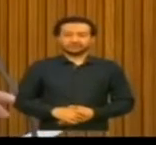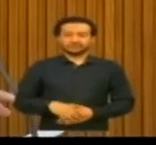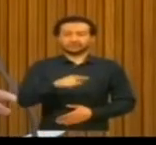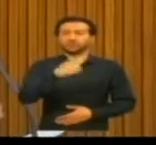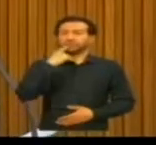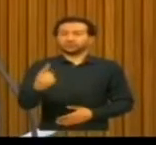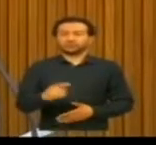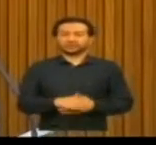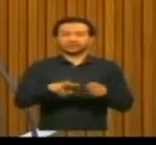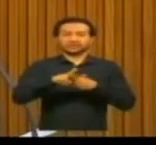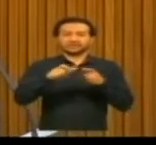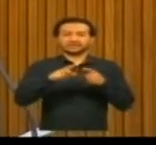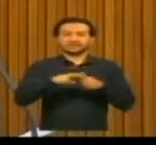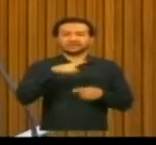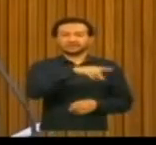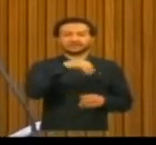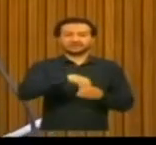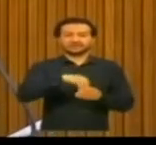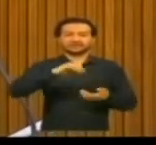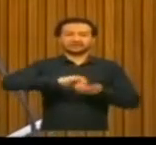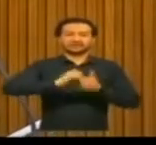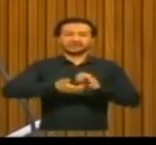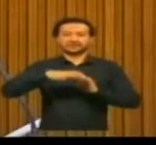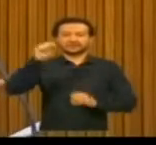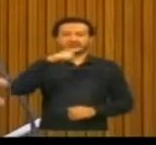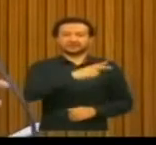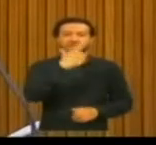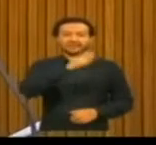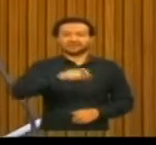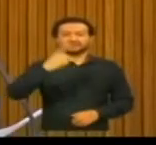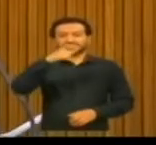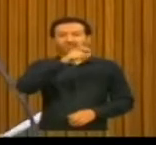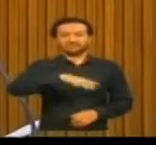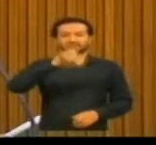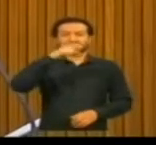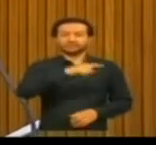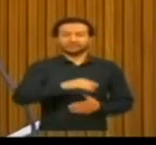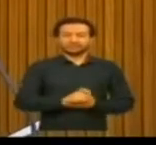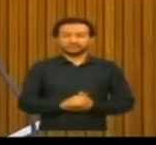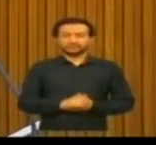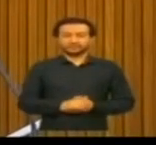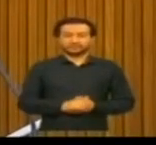söyleyen Yüksek Seçim Kurulu'ndaki çete reisi. 7 kişiden birisi çete reisi.